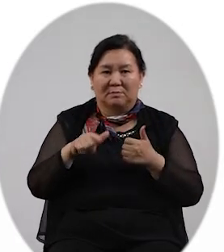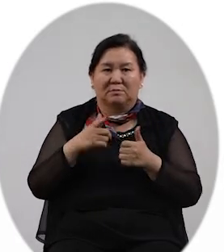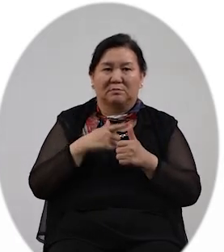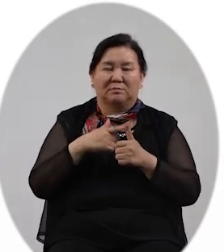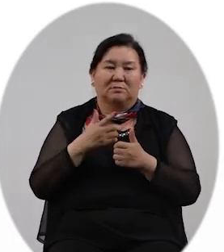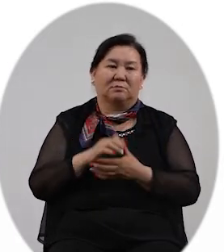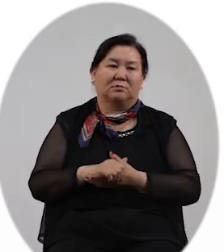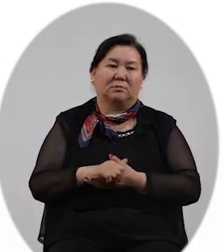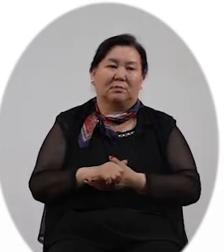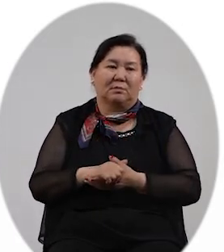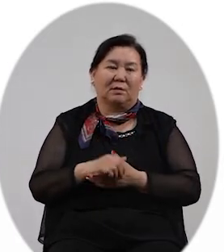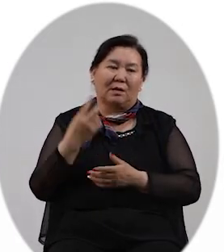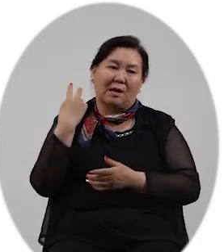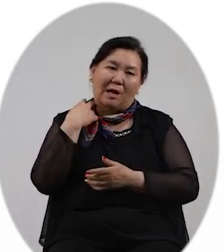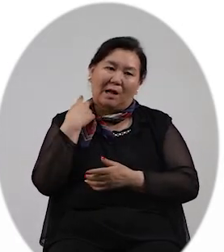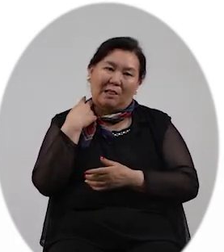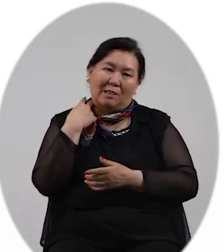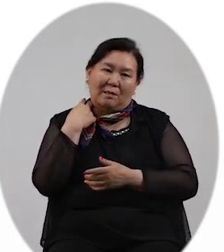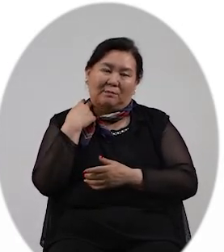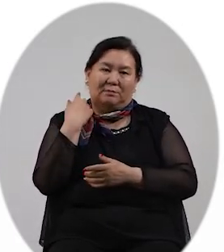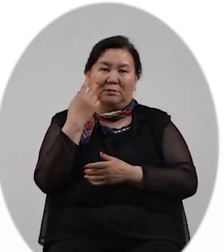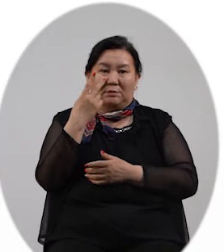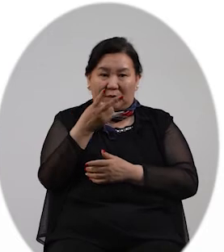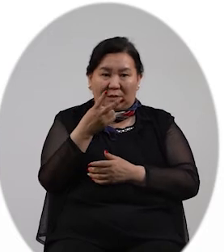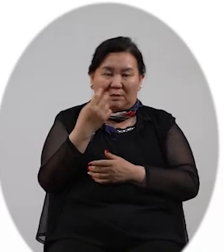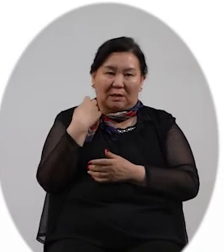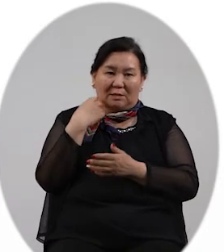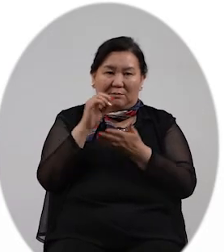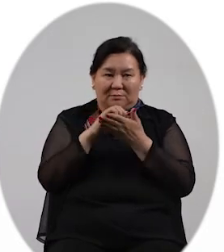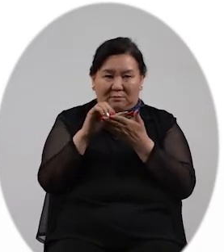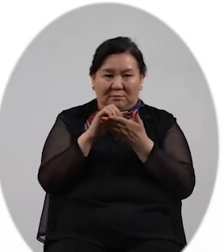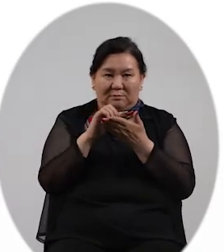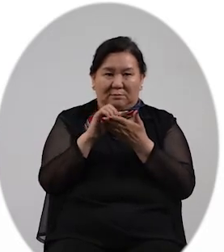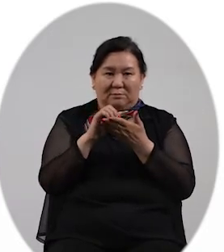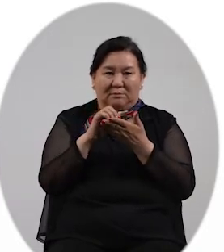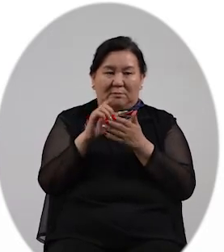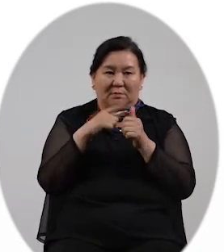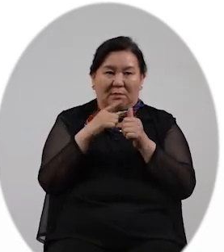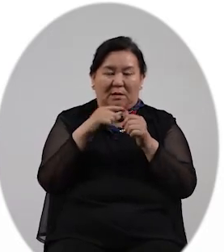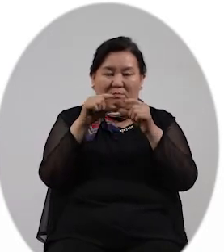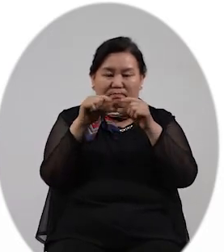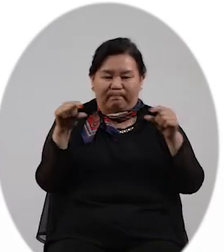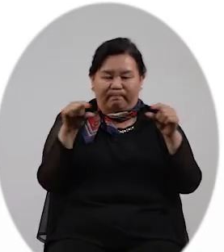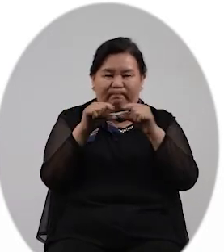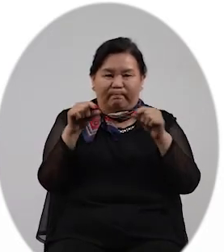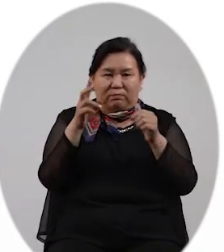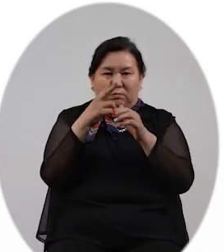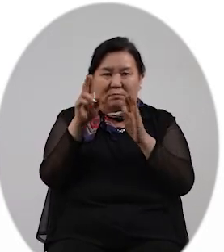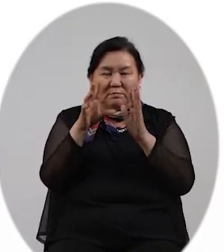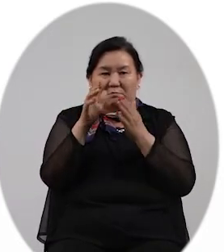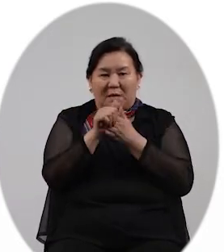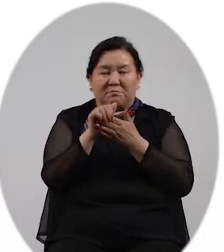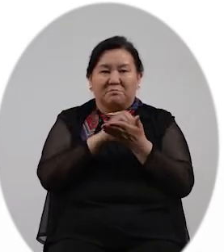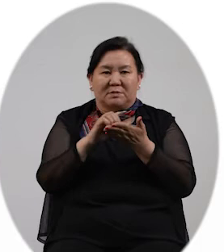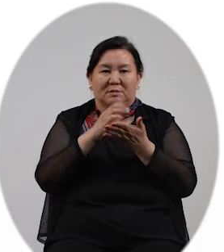ярьдаг. Гадаад хэл англи хэлээр бол хэвчлэн одоо баримтлагддаг ийм одоо баримтчг байж байгаа.